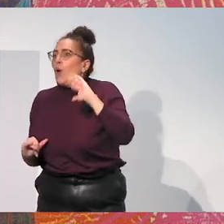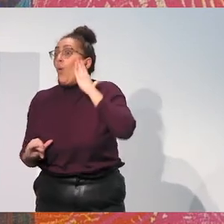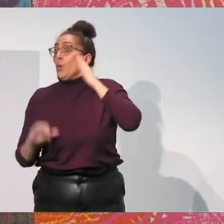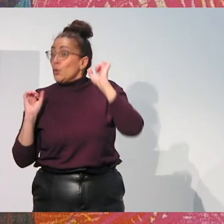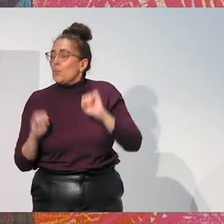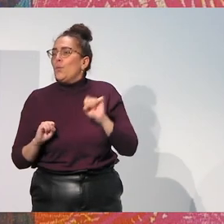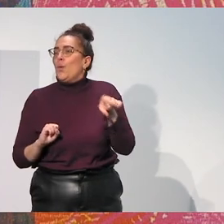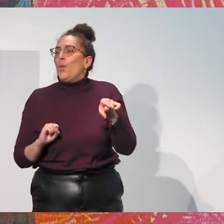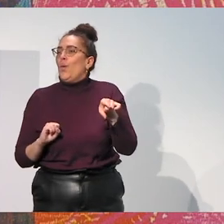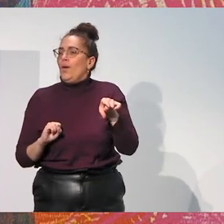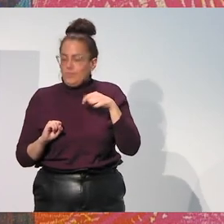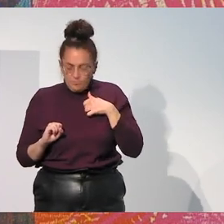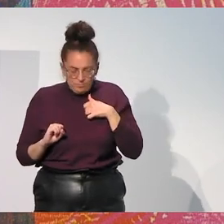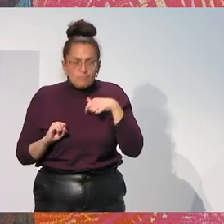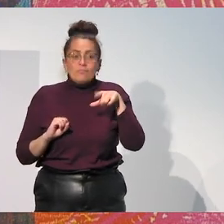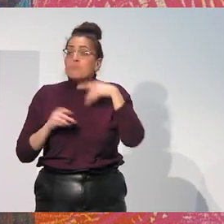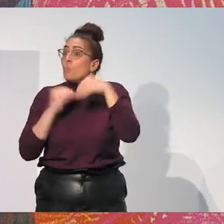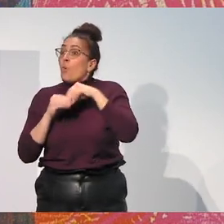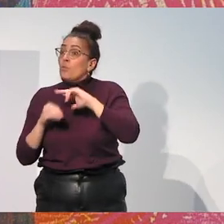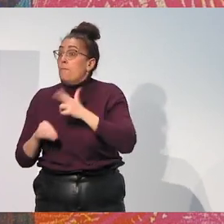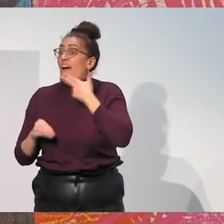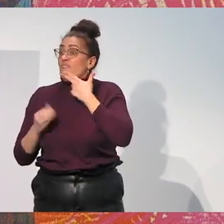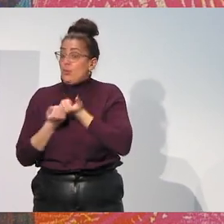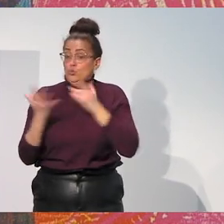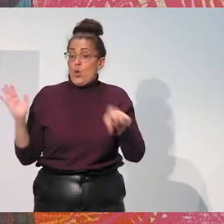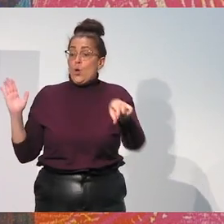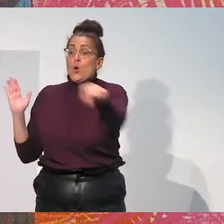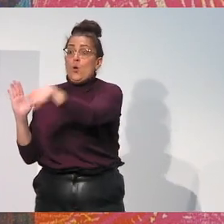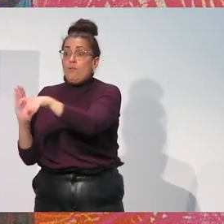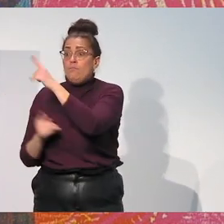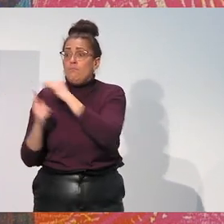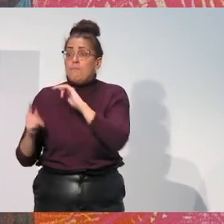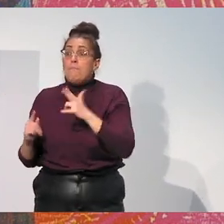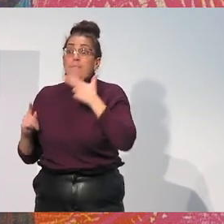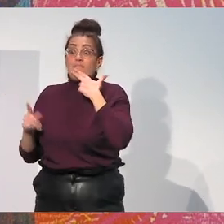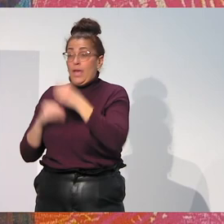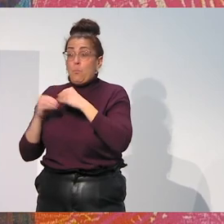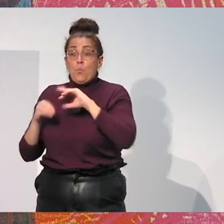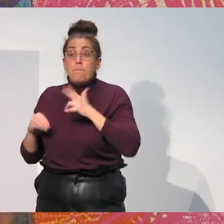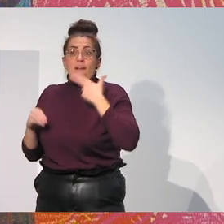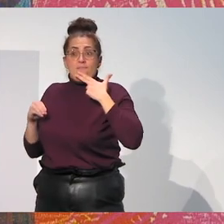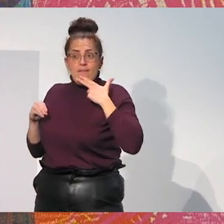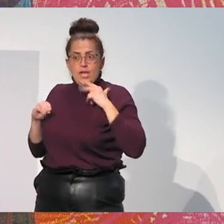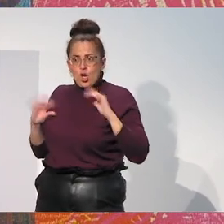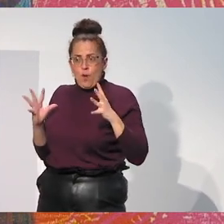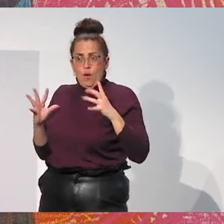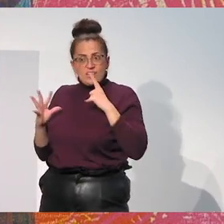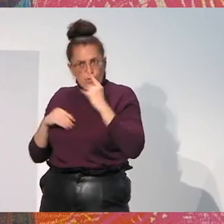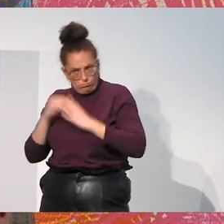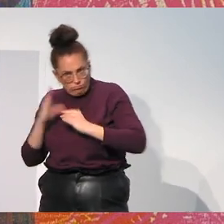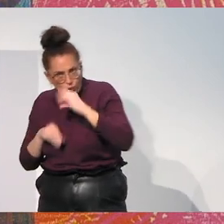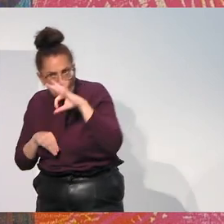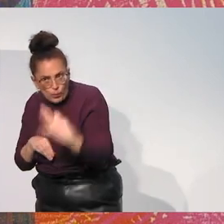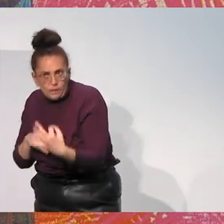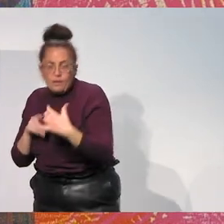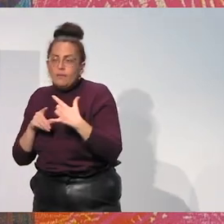destinées à imaginer ce que serait une société idéale, une société où on serait heureux. Alors généralement, quand on